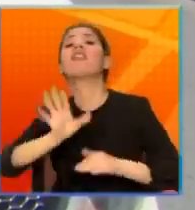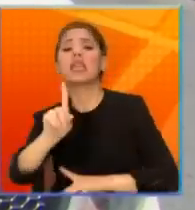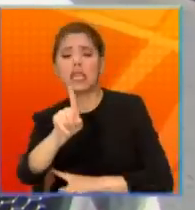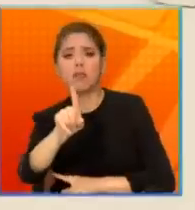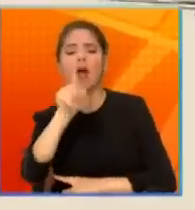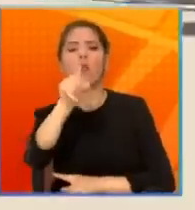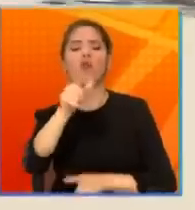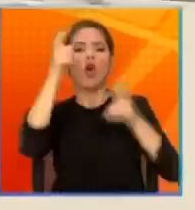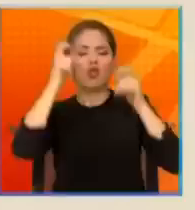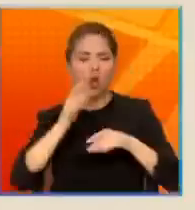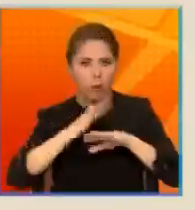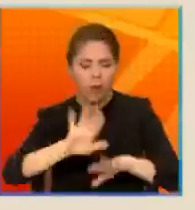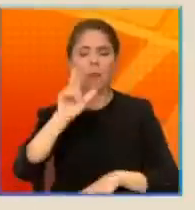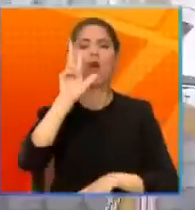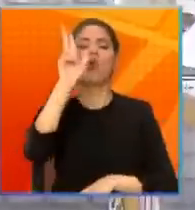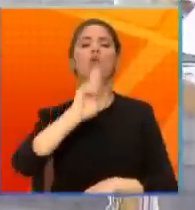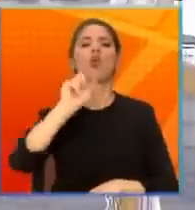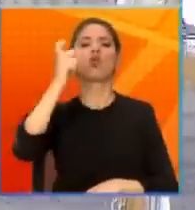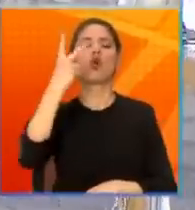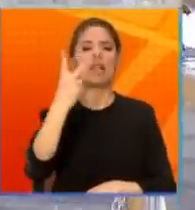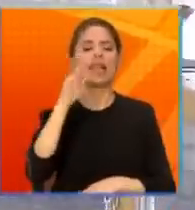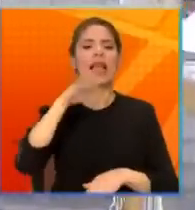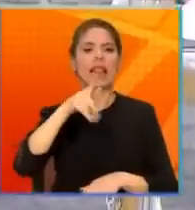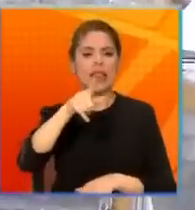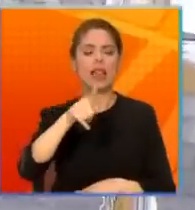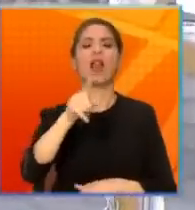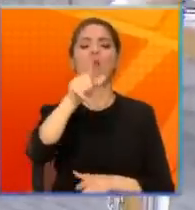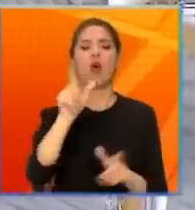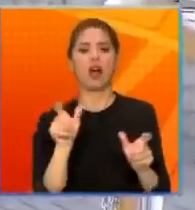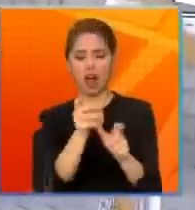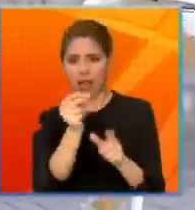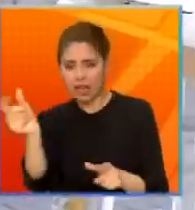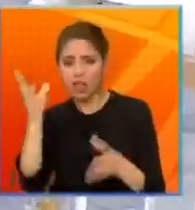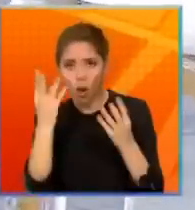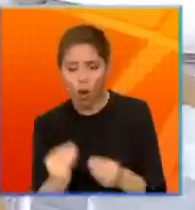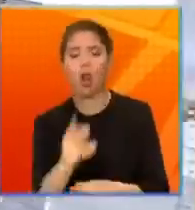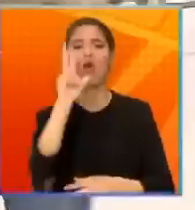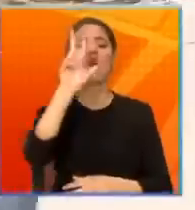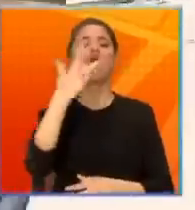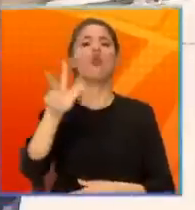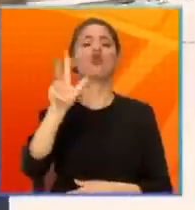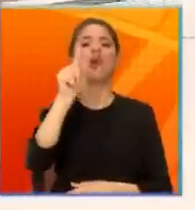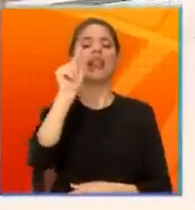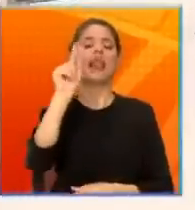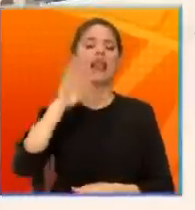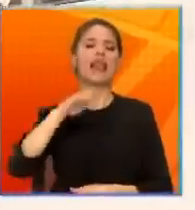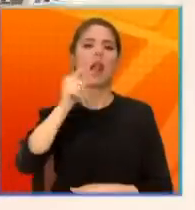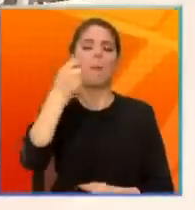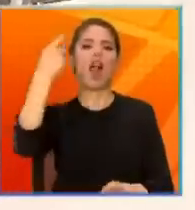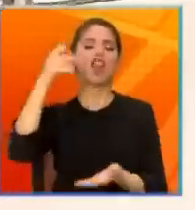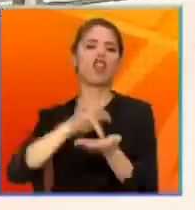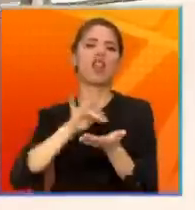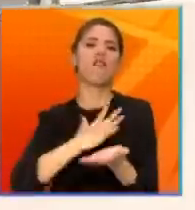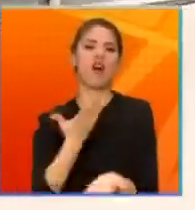sorumluluklarını yerine getirmedikleri için 392 lira, karantinadan kaçanlara ise kişi başı 3150 lira para cezası